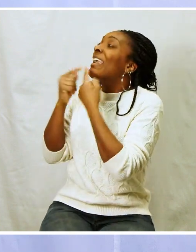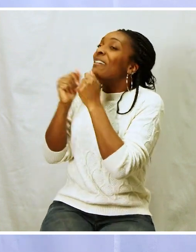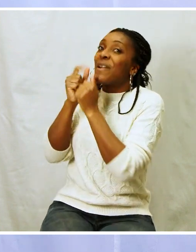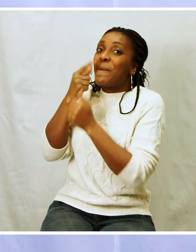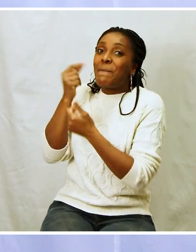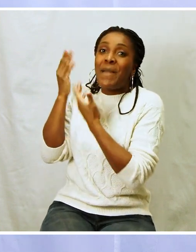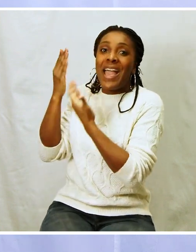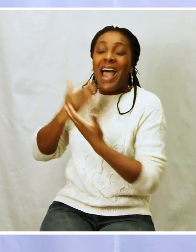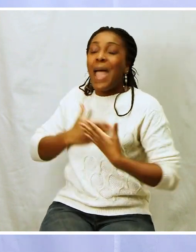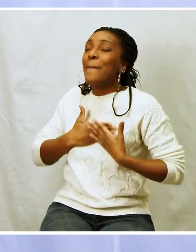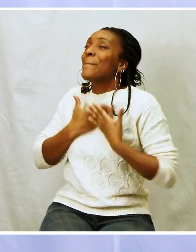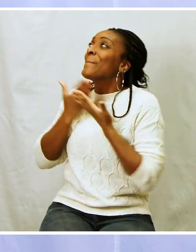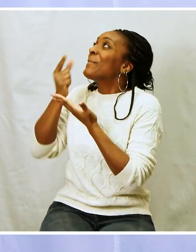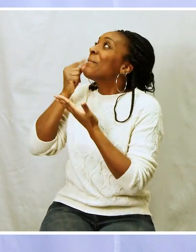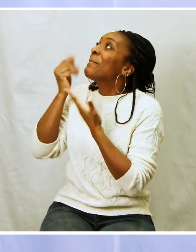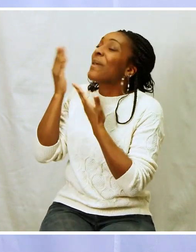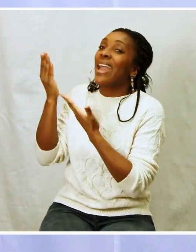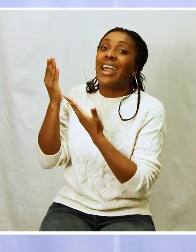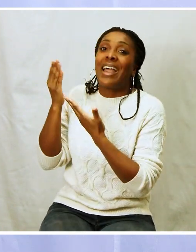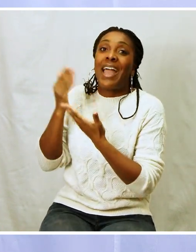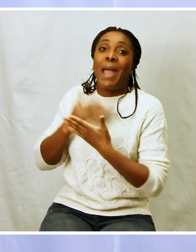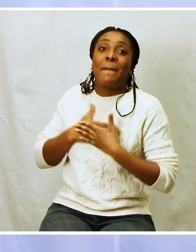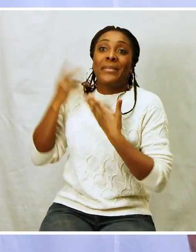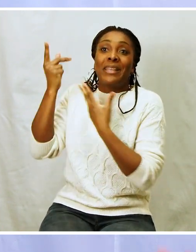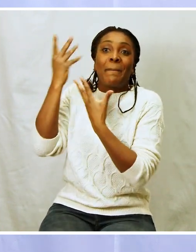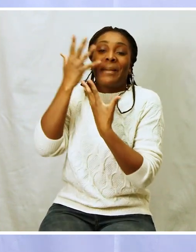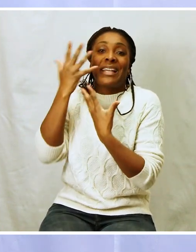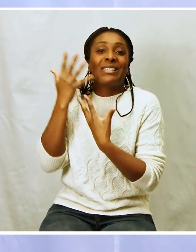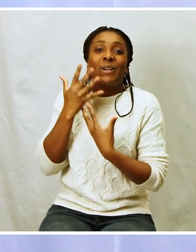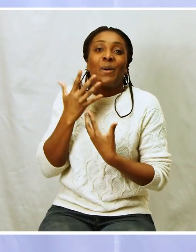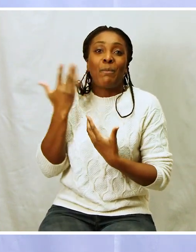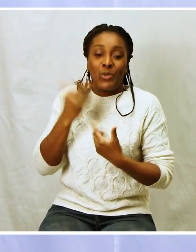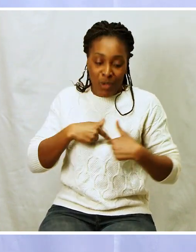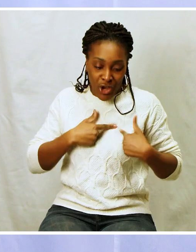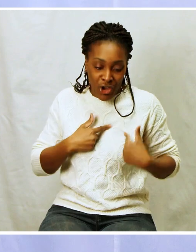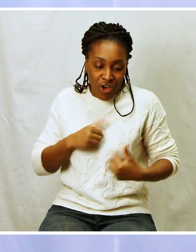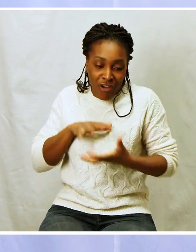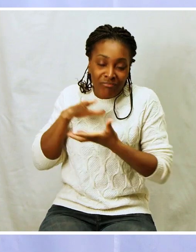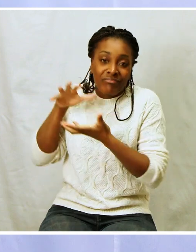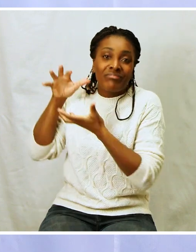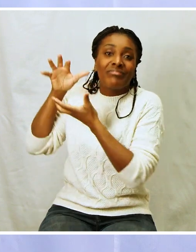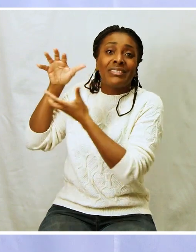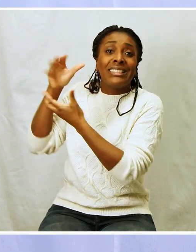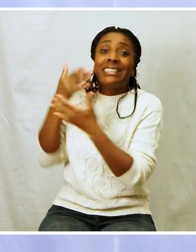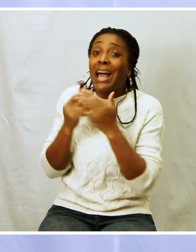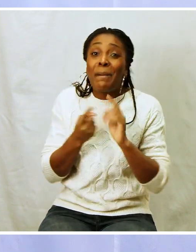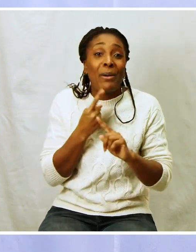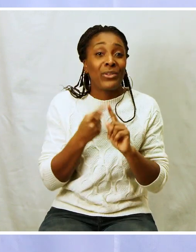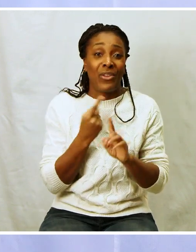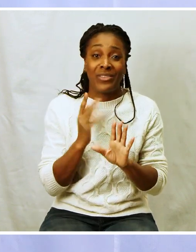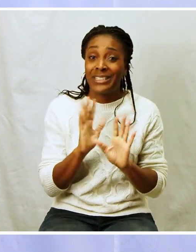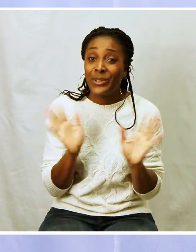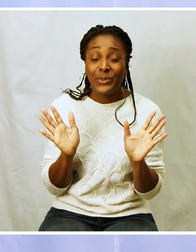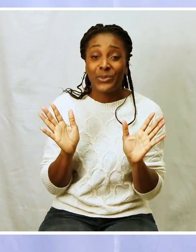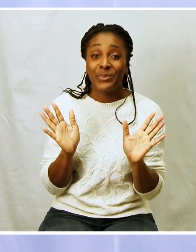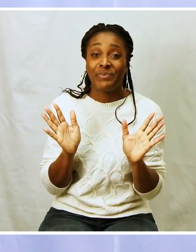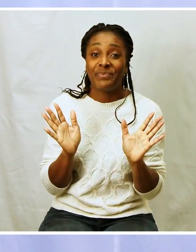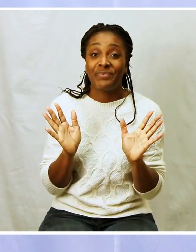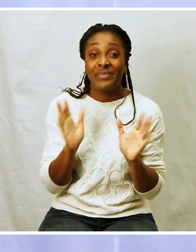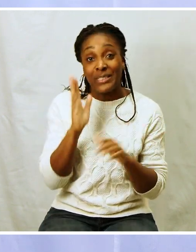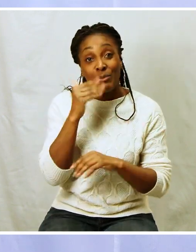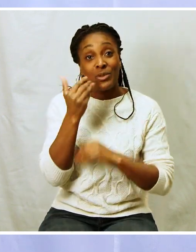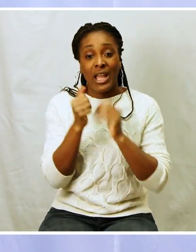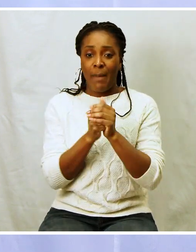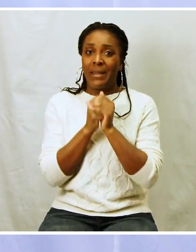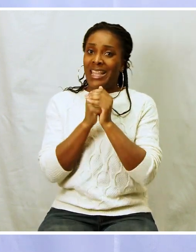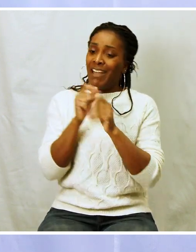qu'on aime notre Père et qu'on aime sa présence et qu'on veut déposer nos cœurs d'enfants Et c'est tout ce qui compte. C'est pour ça que la prière n'est